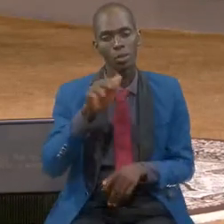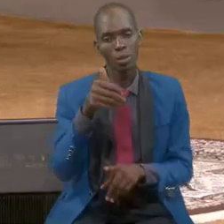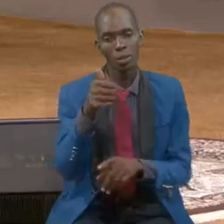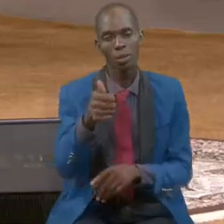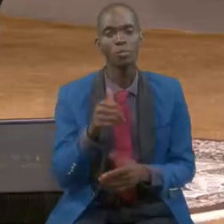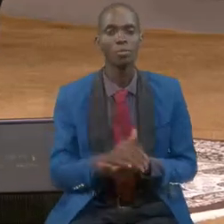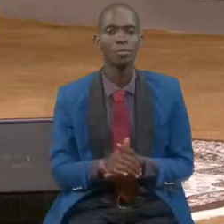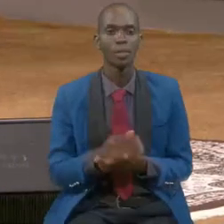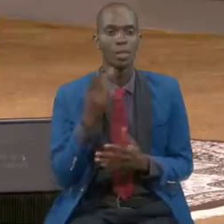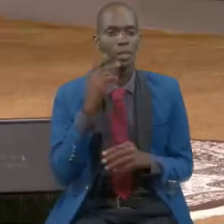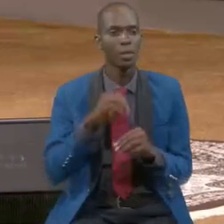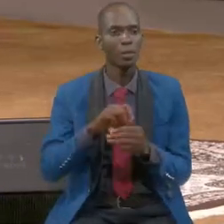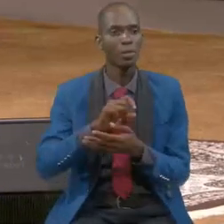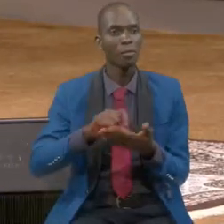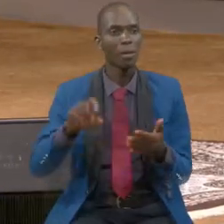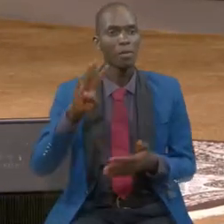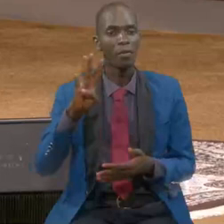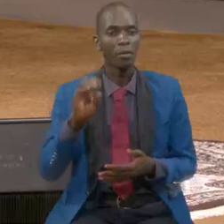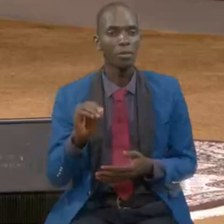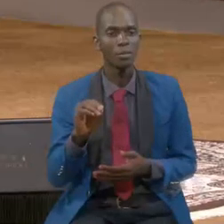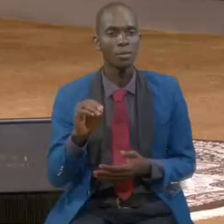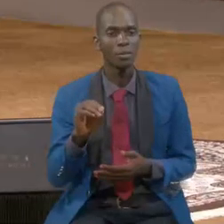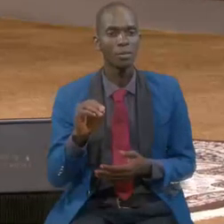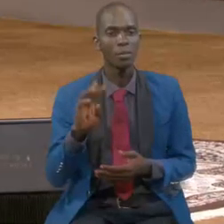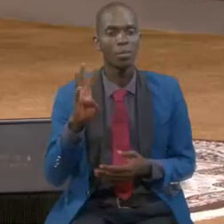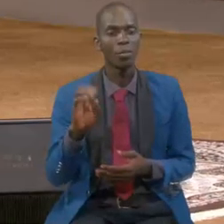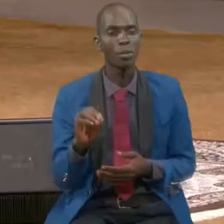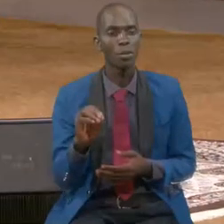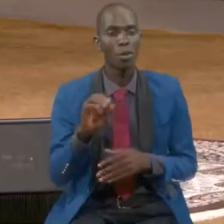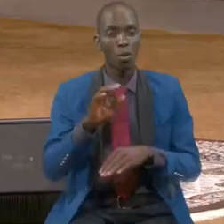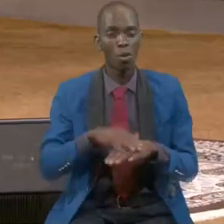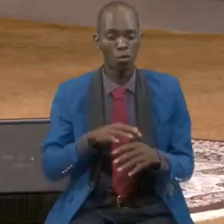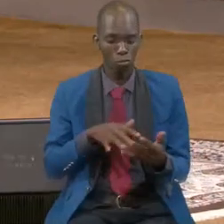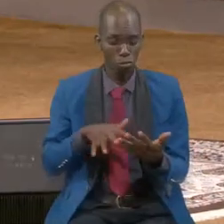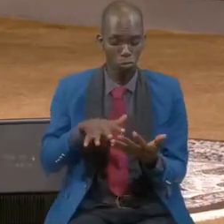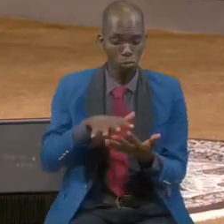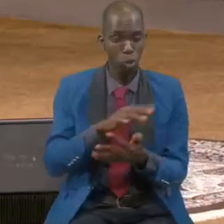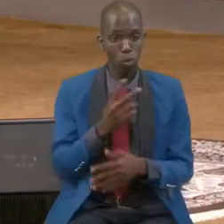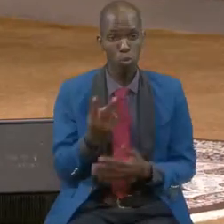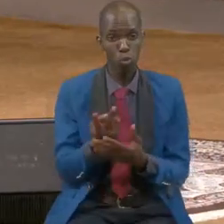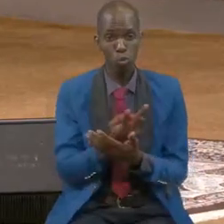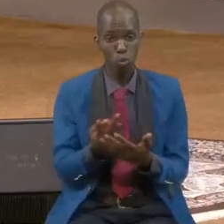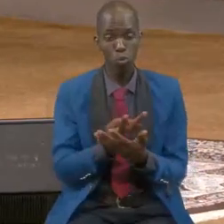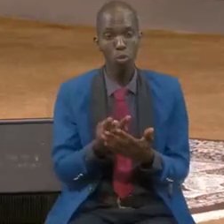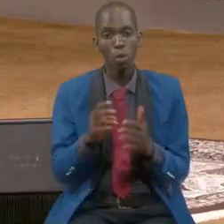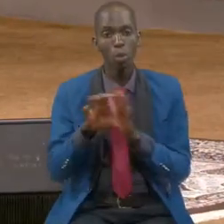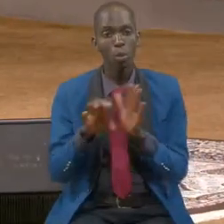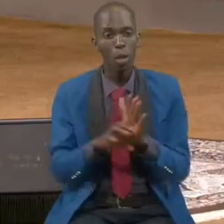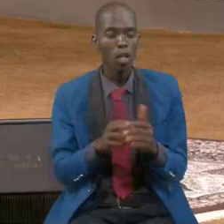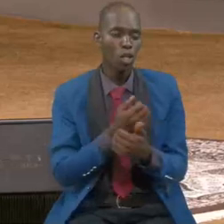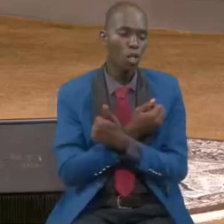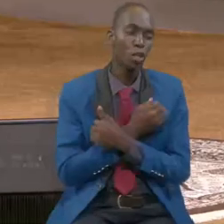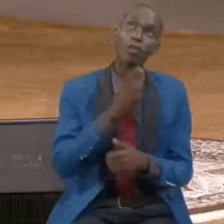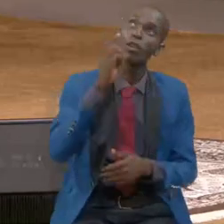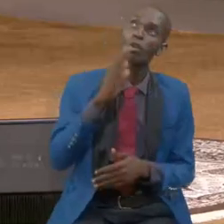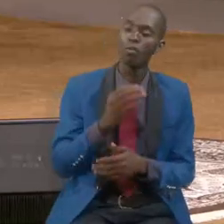toi-même. Voilà le verset 40. De ces deux commandements, aimez